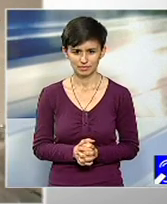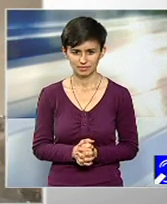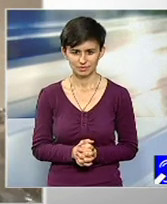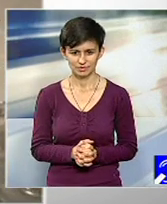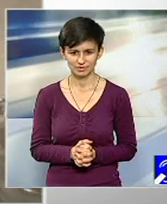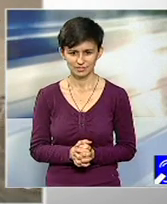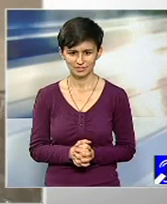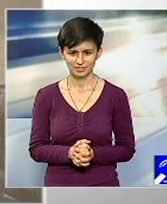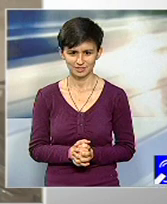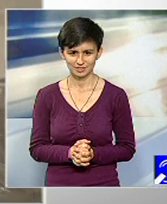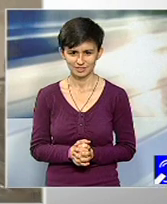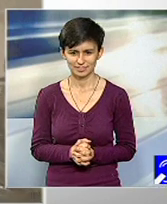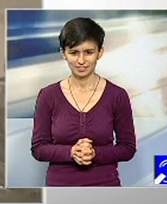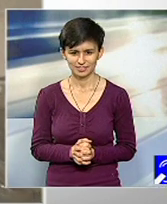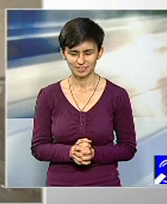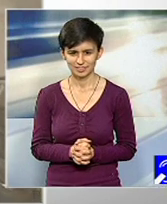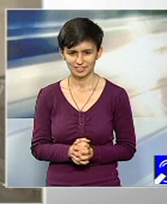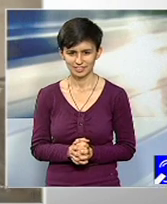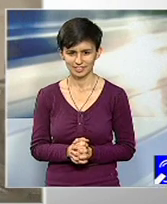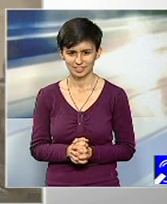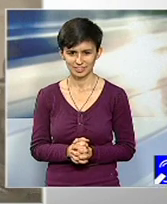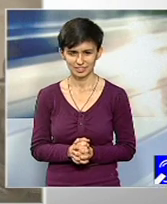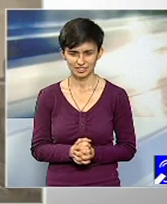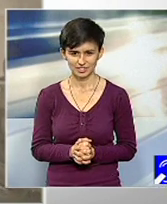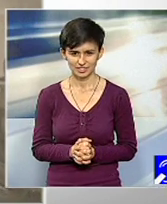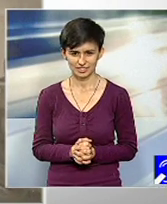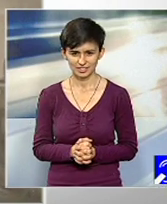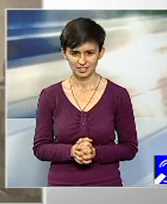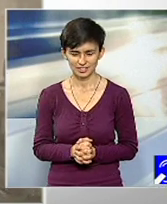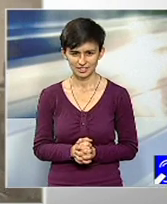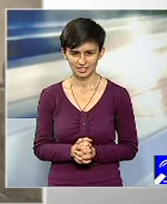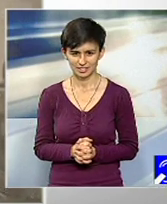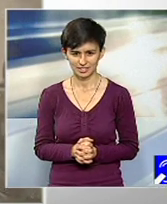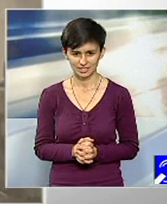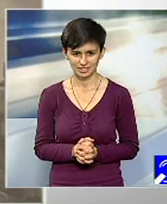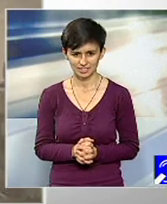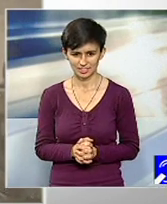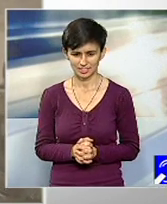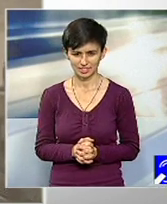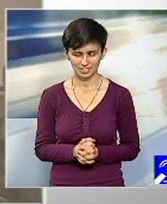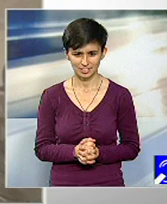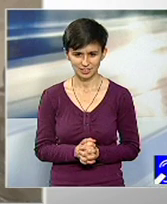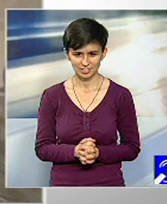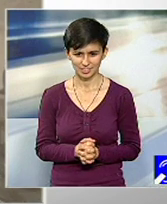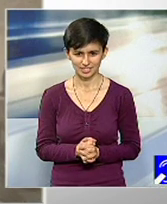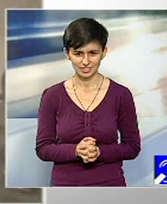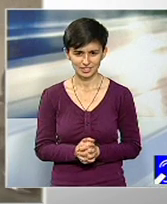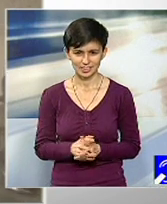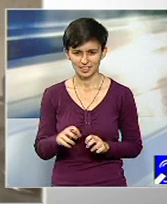Am furat, la Luca au și furat o bucată de banană ca să verifice dacă e bună. Ia să verific și eu.